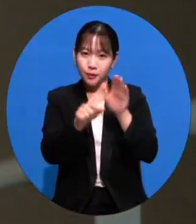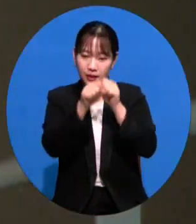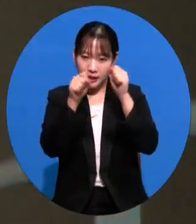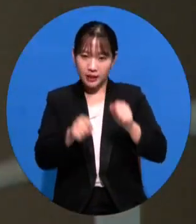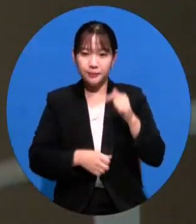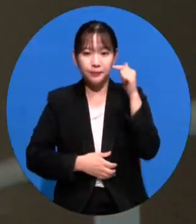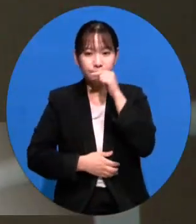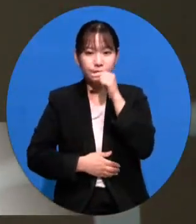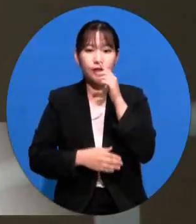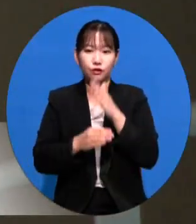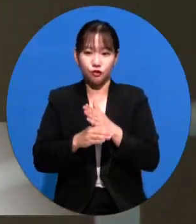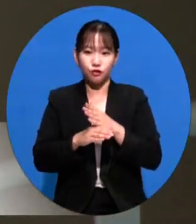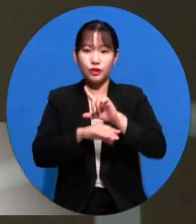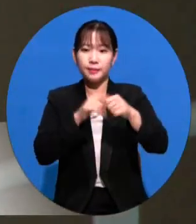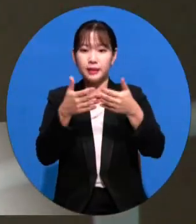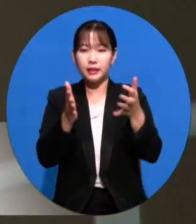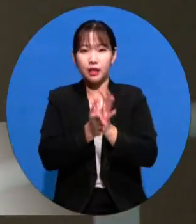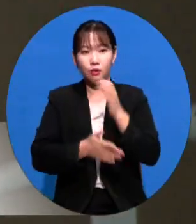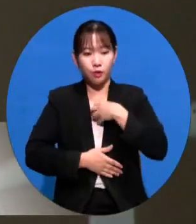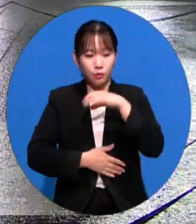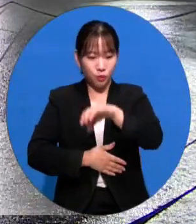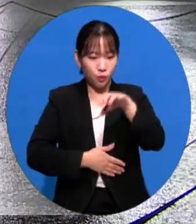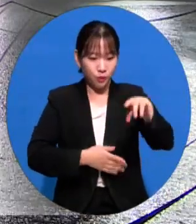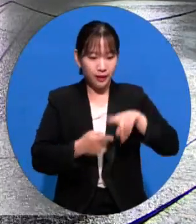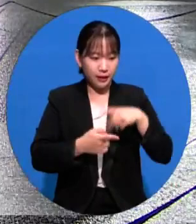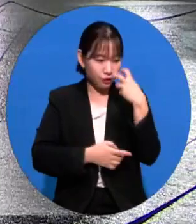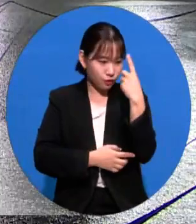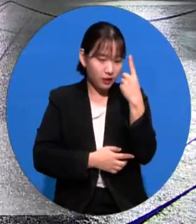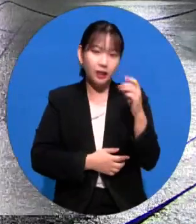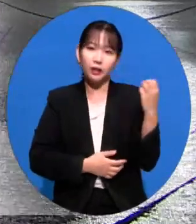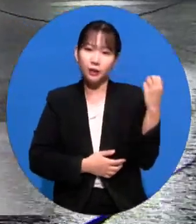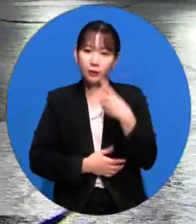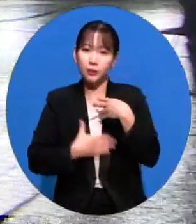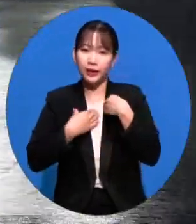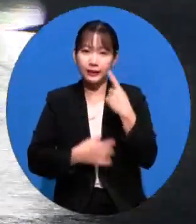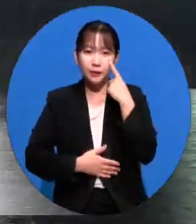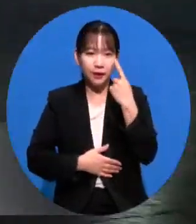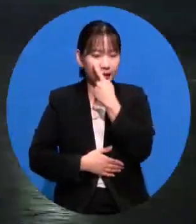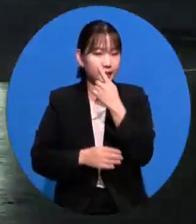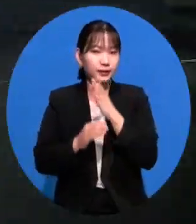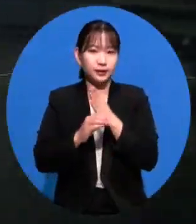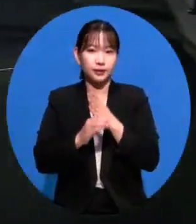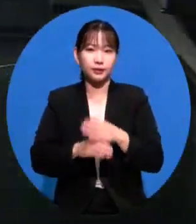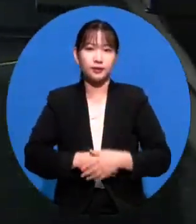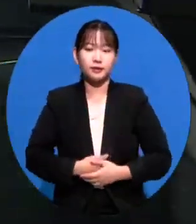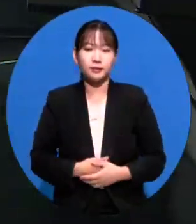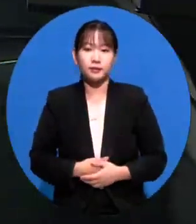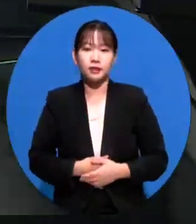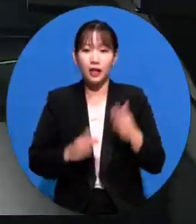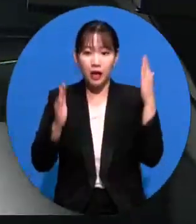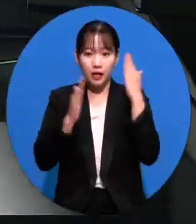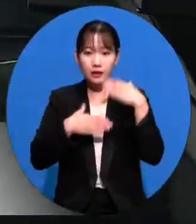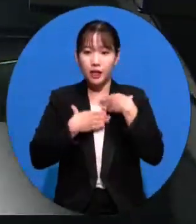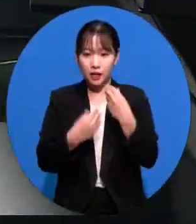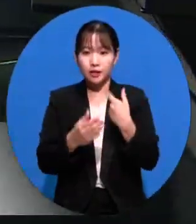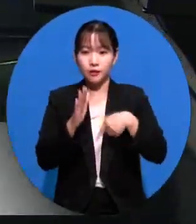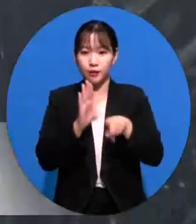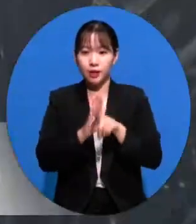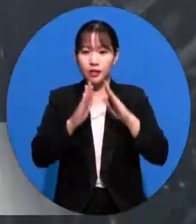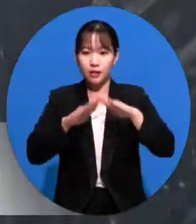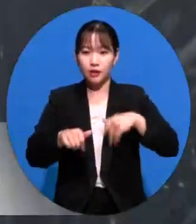있습니다. 지자체들도 위험 구간 등에 대한 순찰과 함께 안전점검을 진행하고 있습니다. 학생들의 안전을